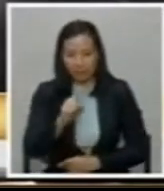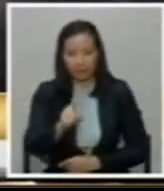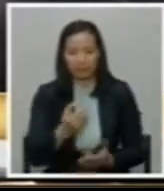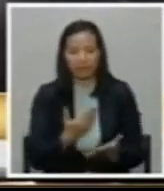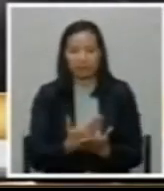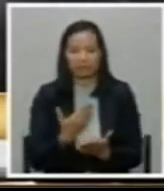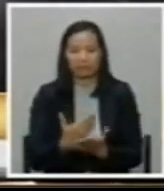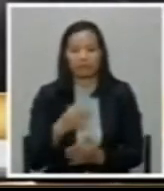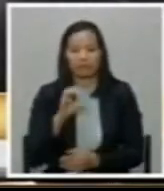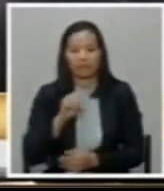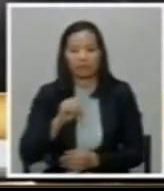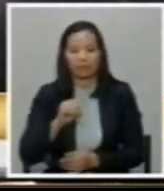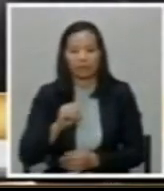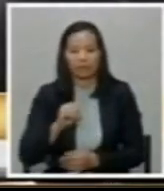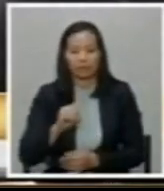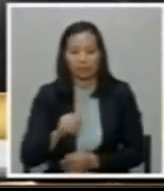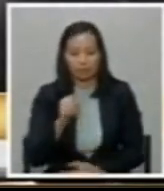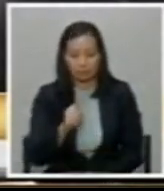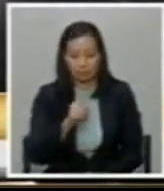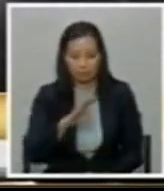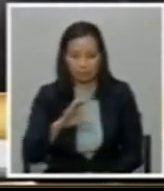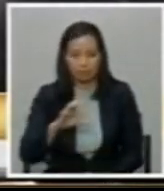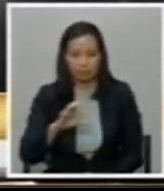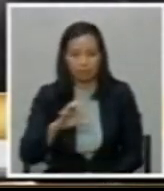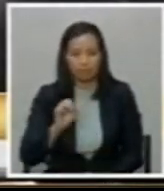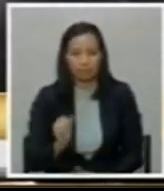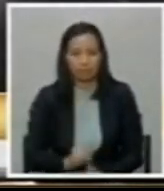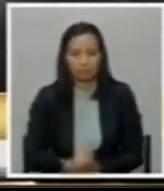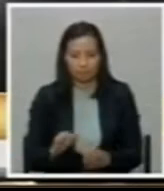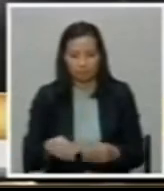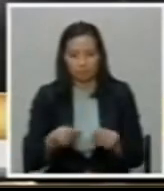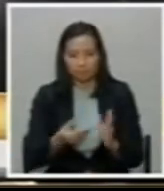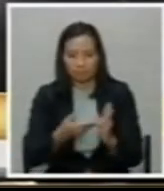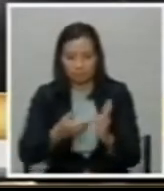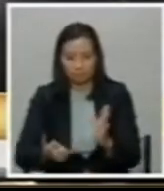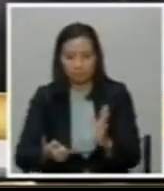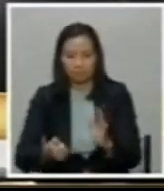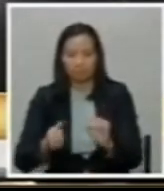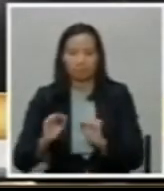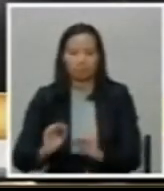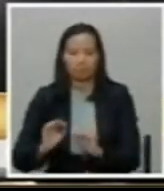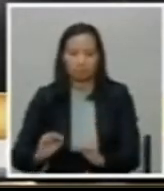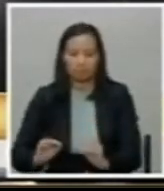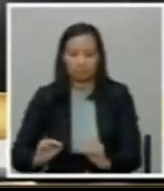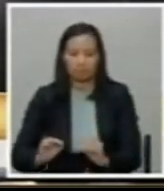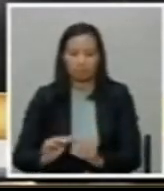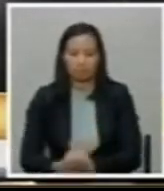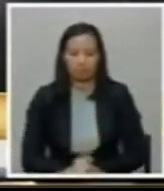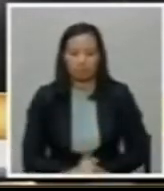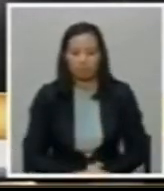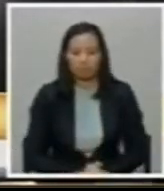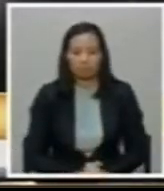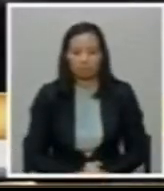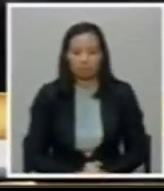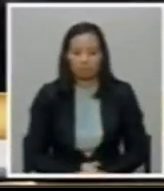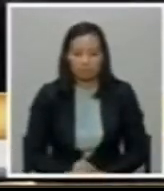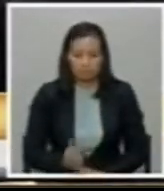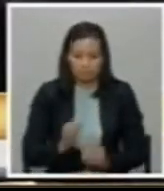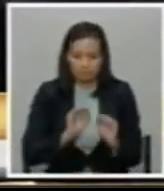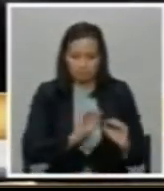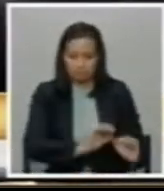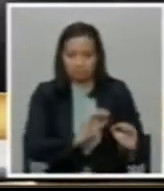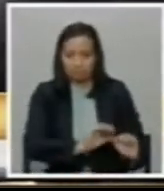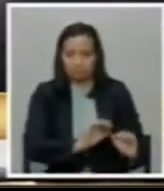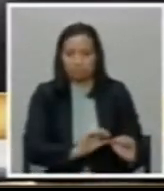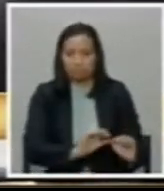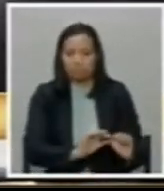าทนะครับหรือ100บาทว่าให้เป็นเงินสะสมนะครับแล้วก็จะสมทบด้ว